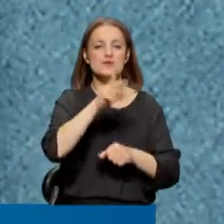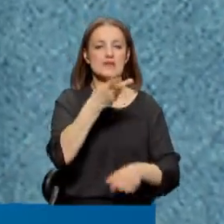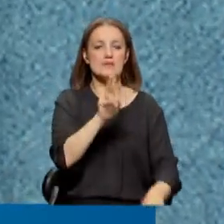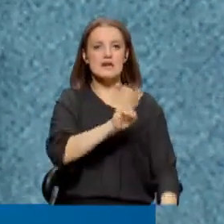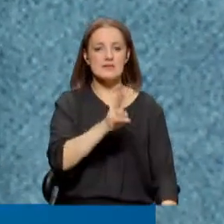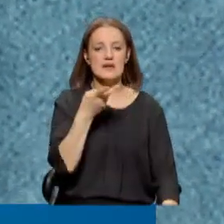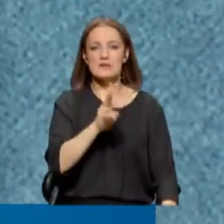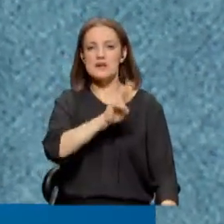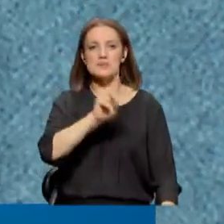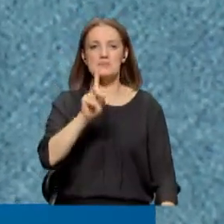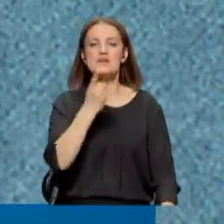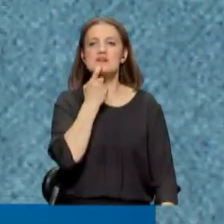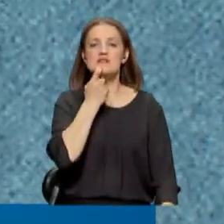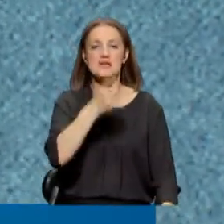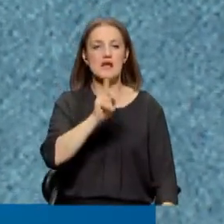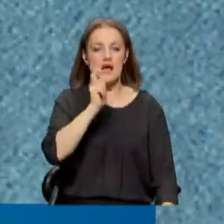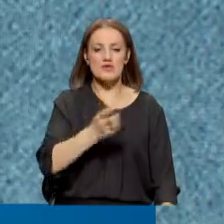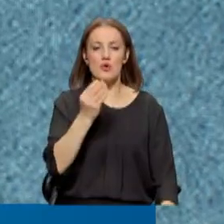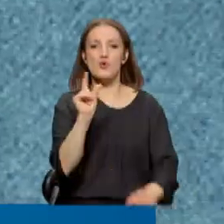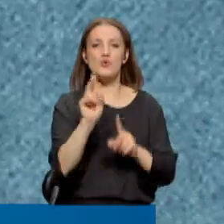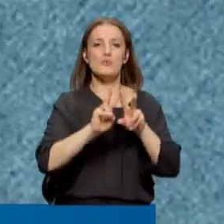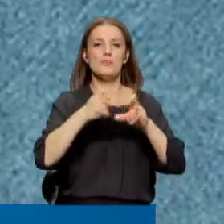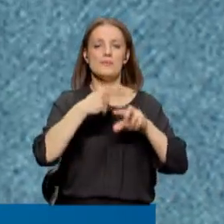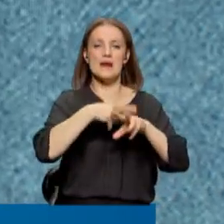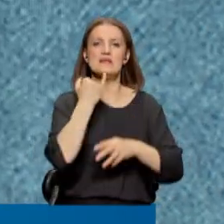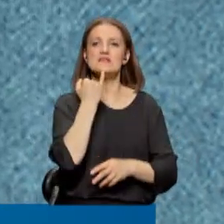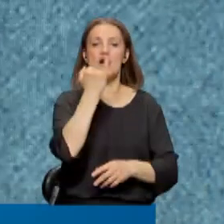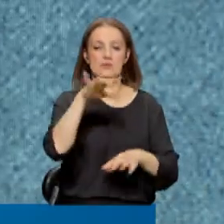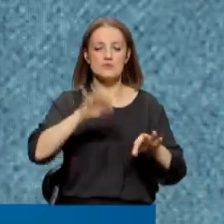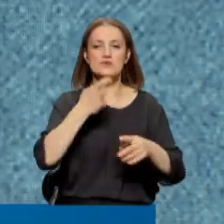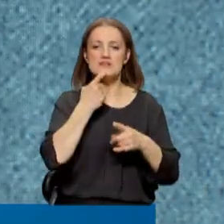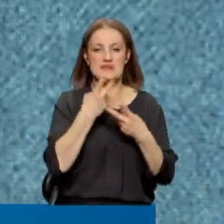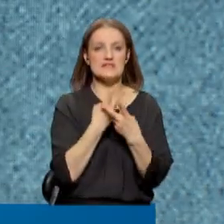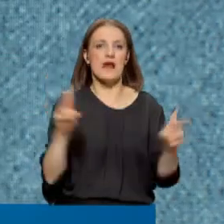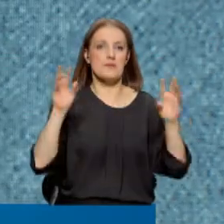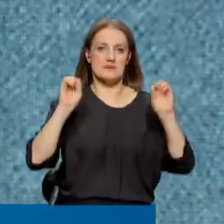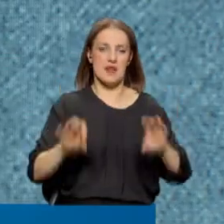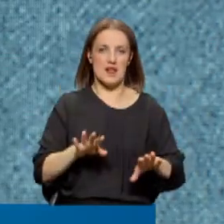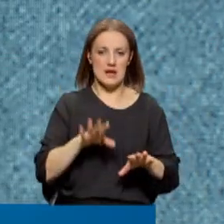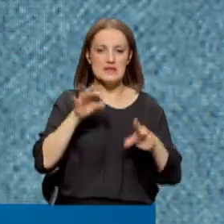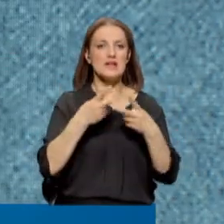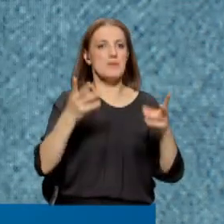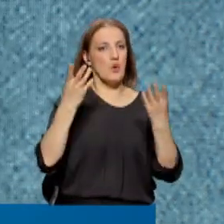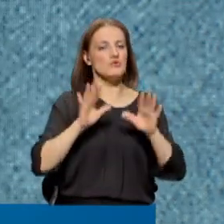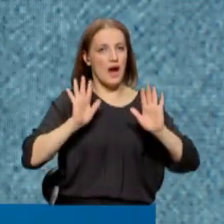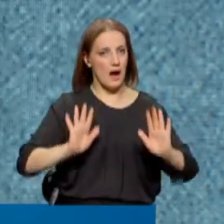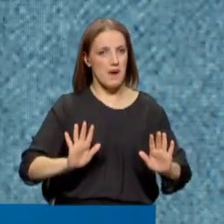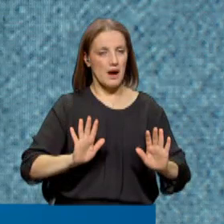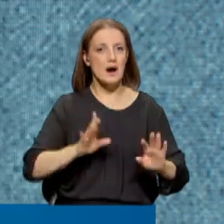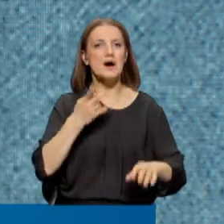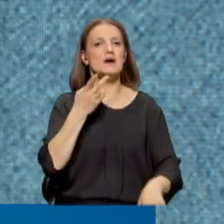ve 2021'de gerçekleştirilemeyen umre ziyareti bu yıl serbest bırakıldı, serbest olacak. Ama